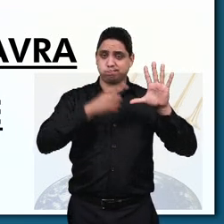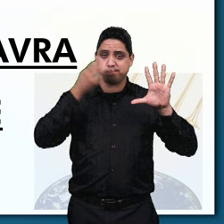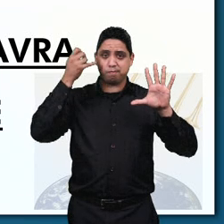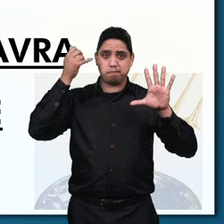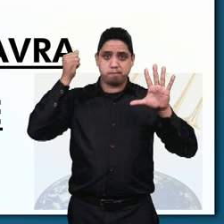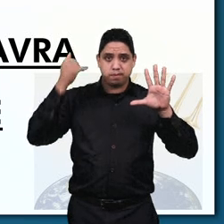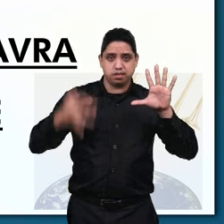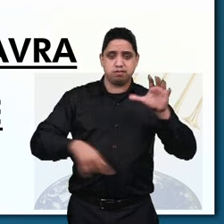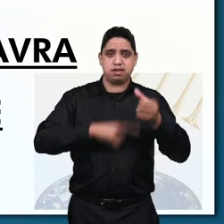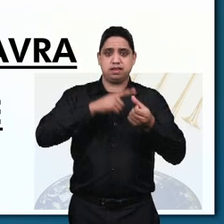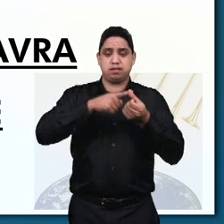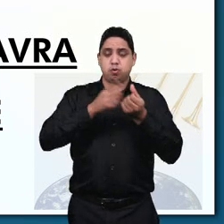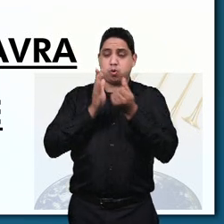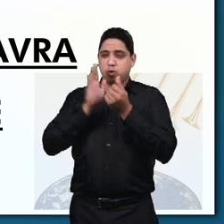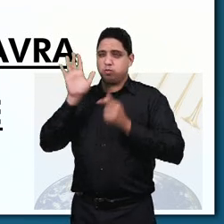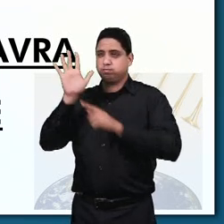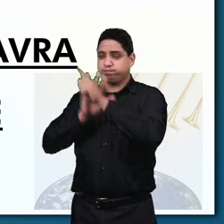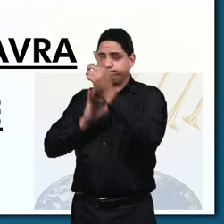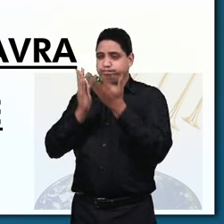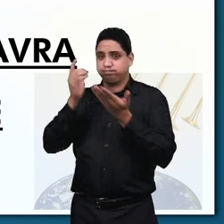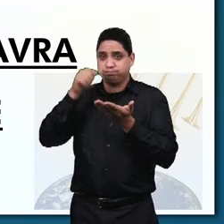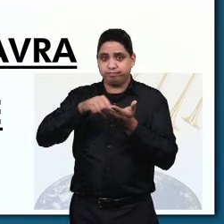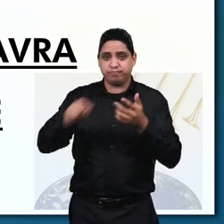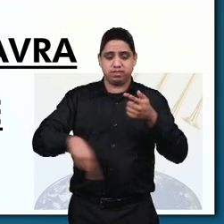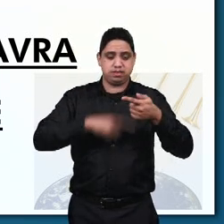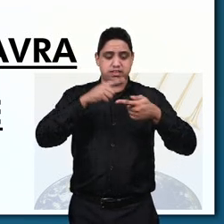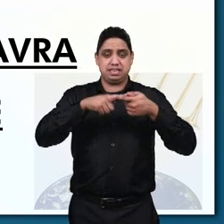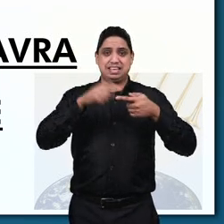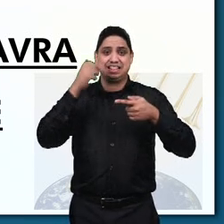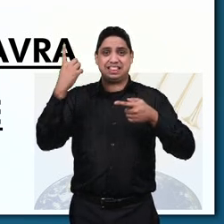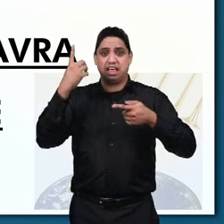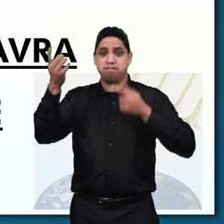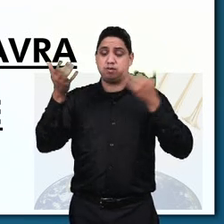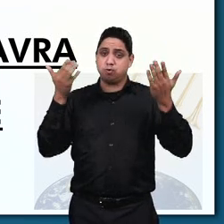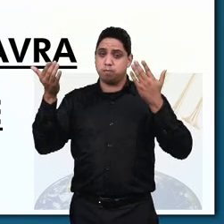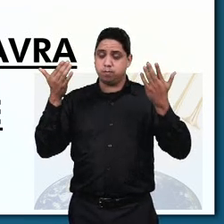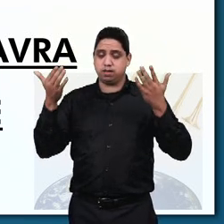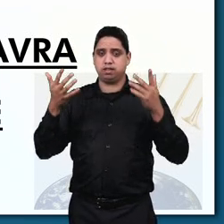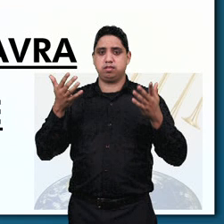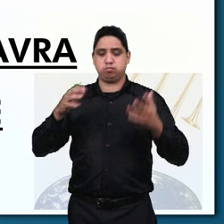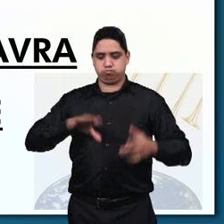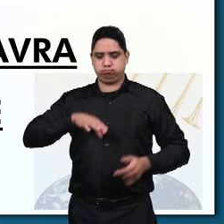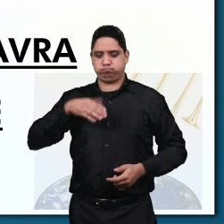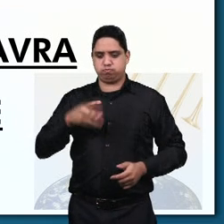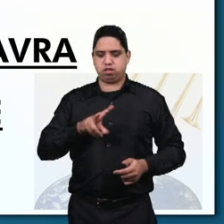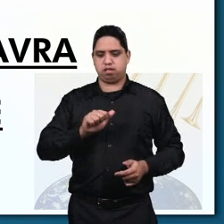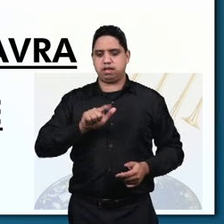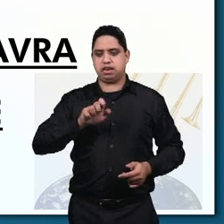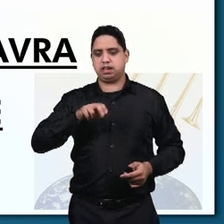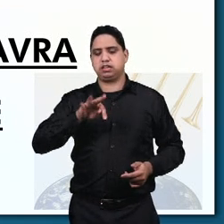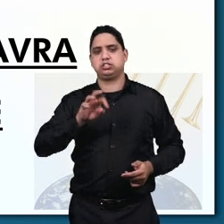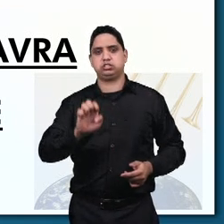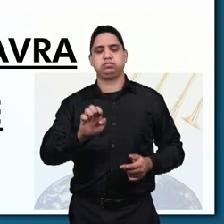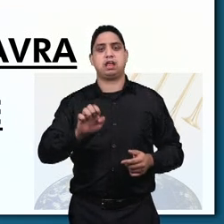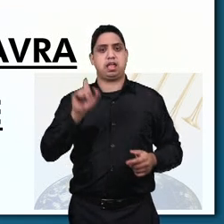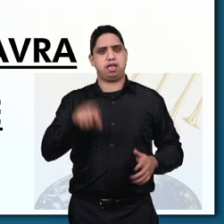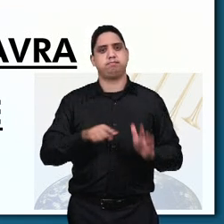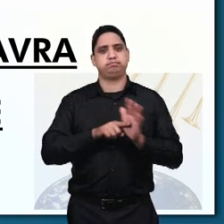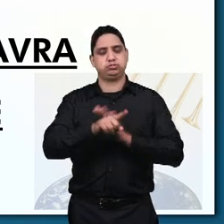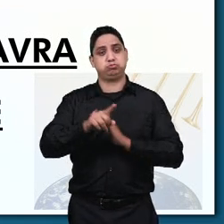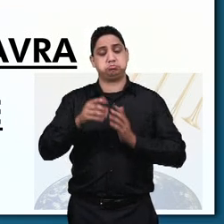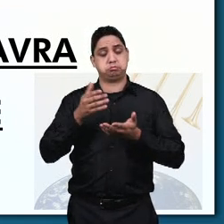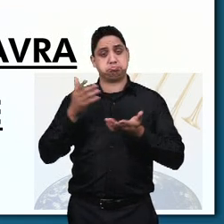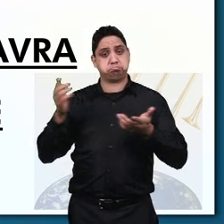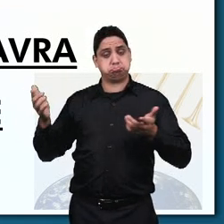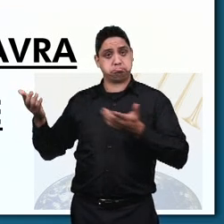et le serviteur David comme un vaillant. Donc ça, c'est la question pour dimanche prochain qui va